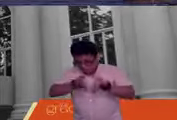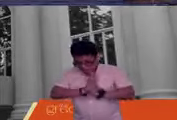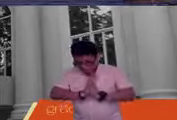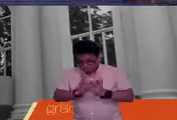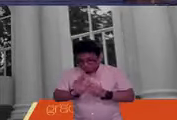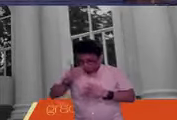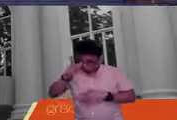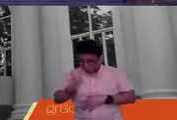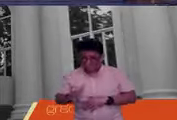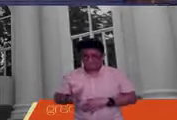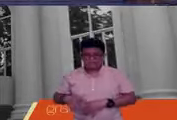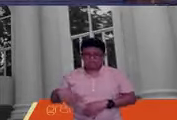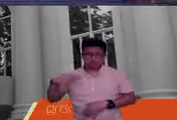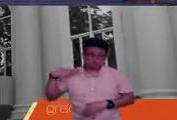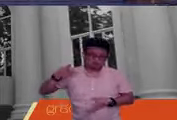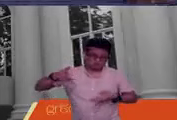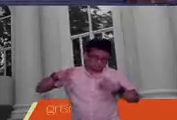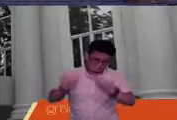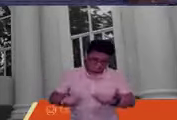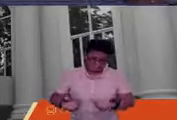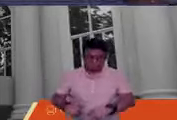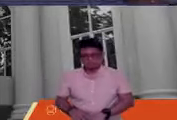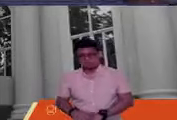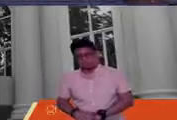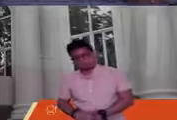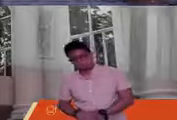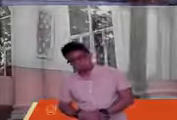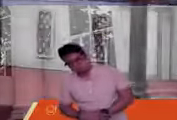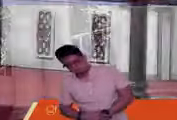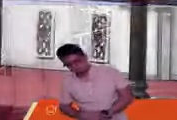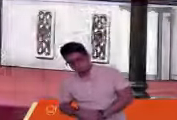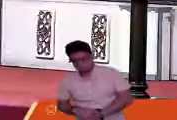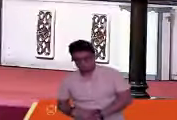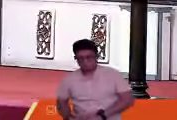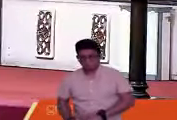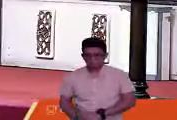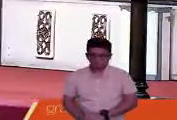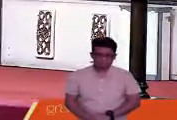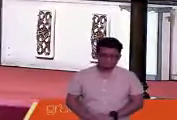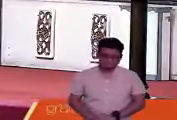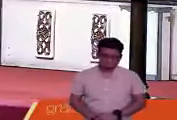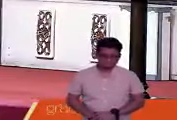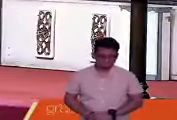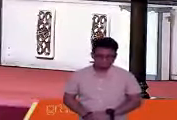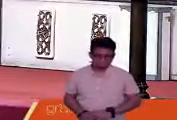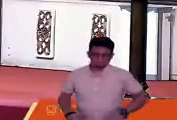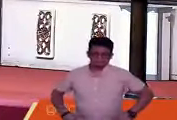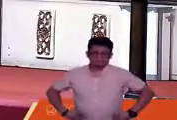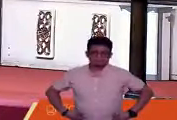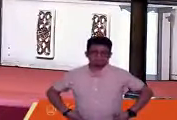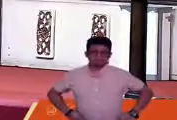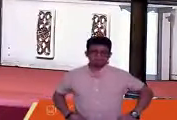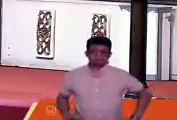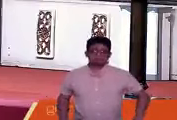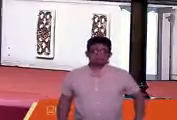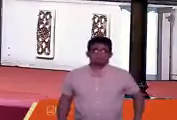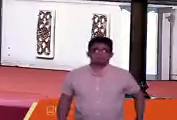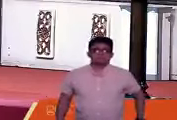name, that I shall do. Ang atong gimemorya man lang kanang whatsoever you ask. Kay ganahan man lang ta sige